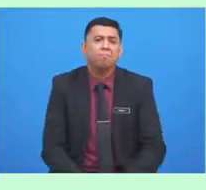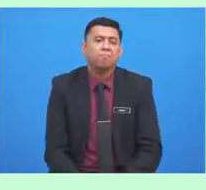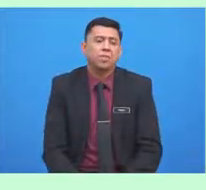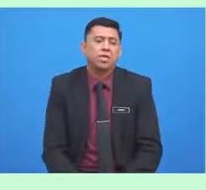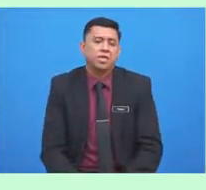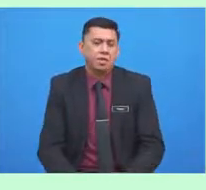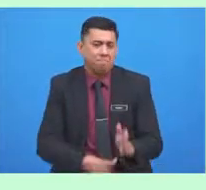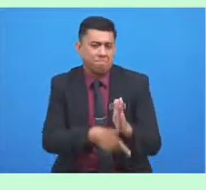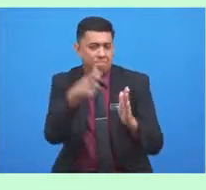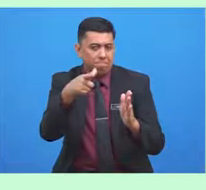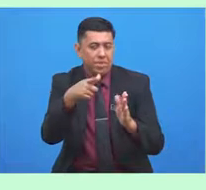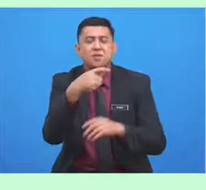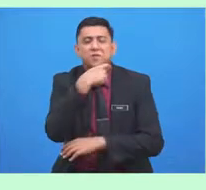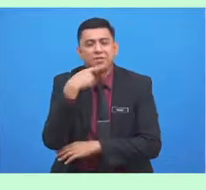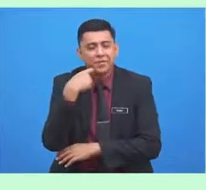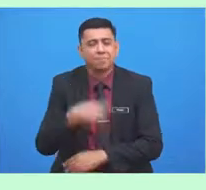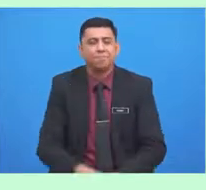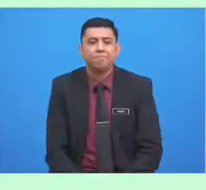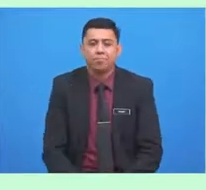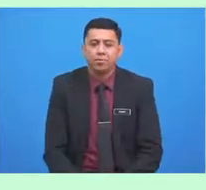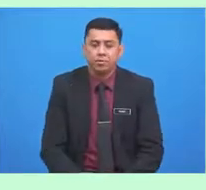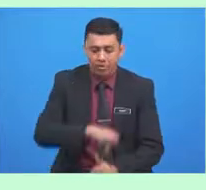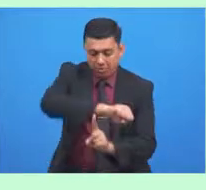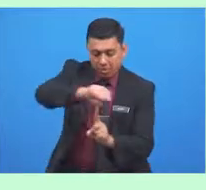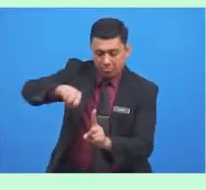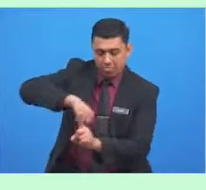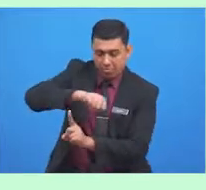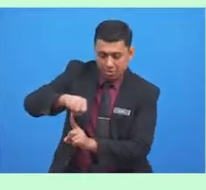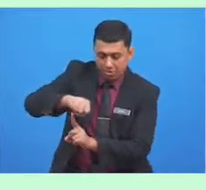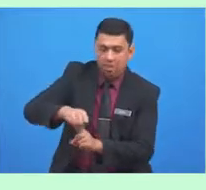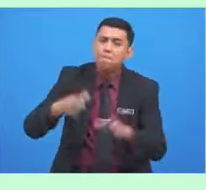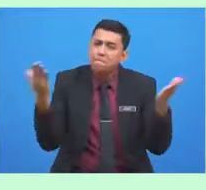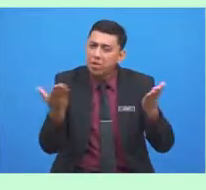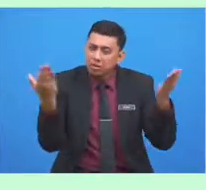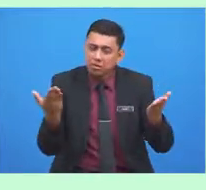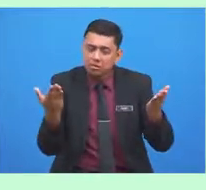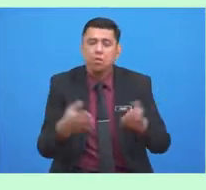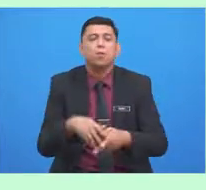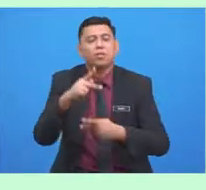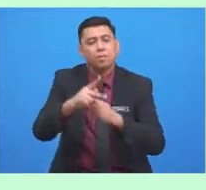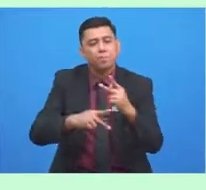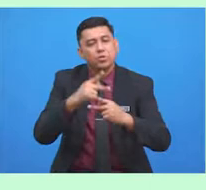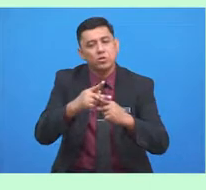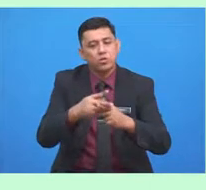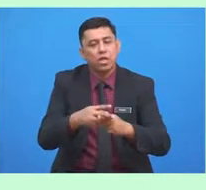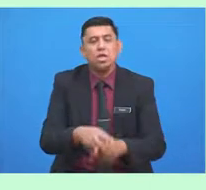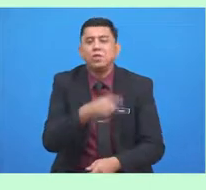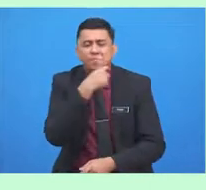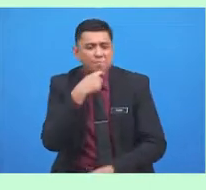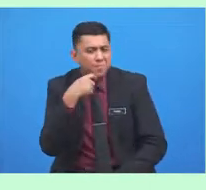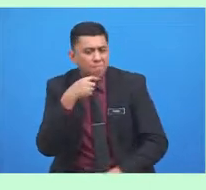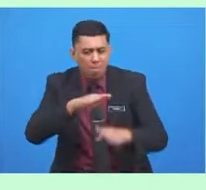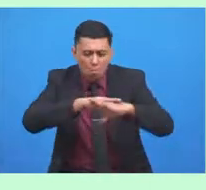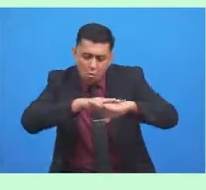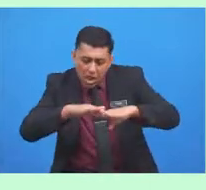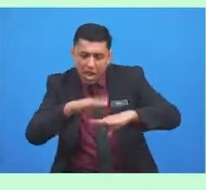lebih kering. Persekitaran udara kering akan menggalakkan proses sejatan permukaan